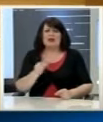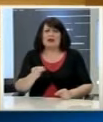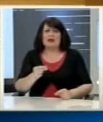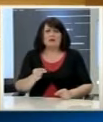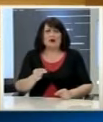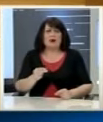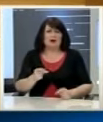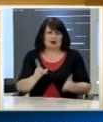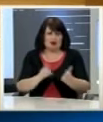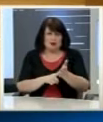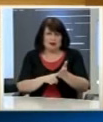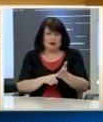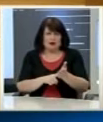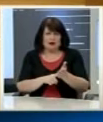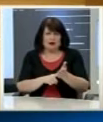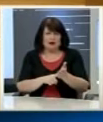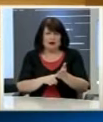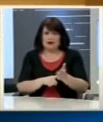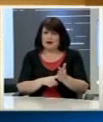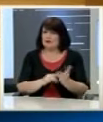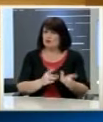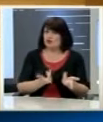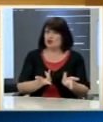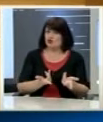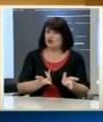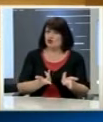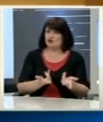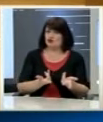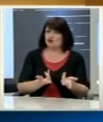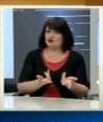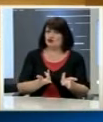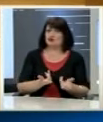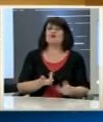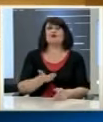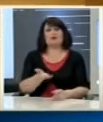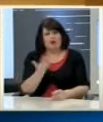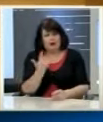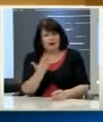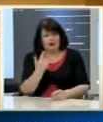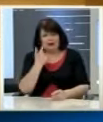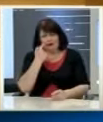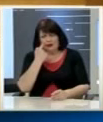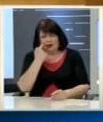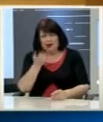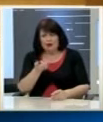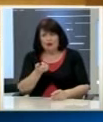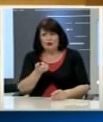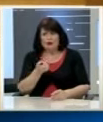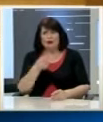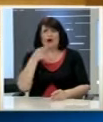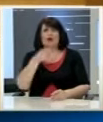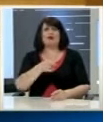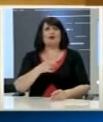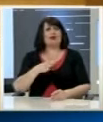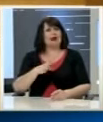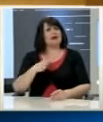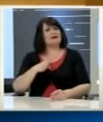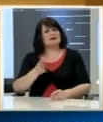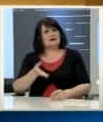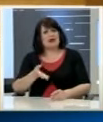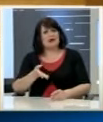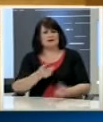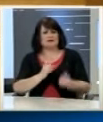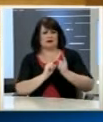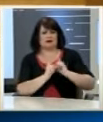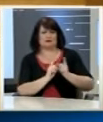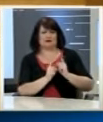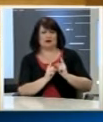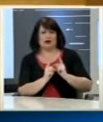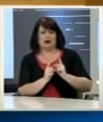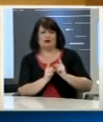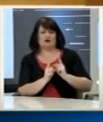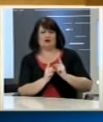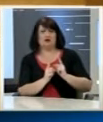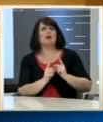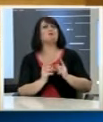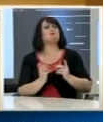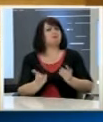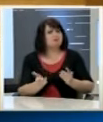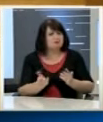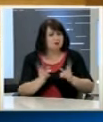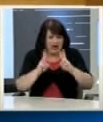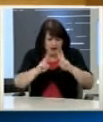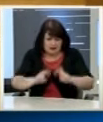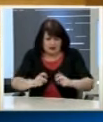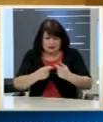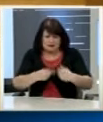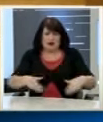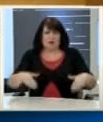συνάντηση ελάτε λοιπόν ελάτε λοιπόν ελάτε λοιπόν αφού είστε τόσο πρόθυμοι να συμφωνήσουμε κύριε τσίπρα σε μία